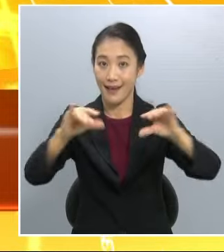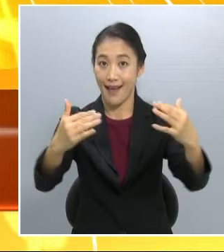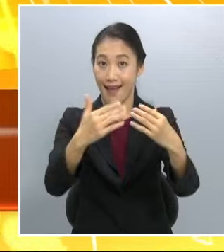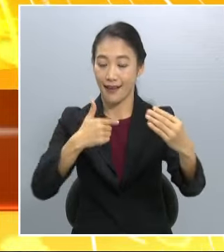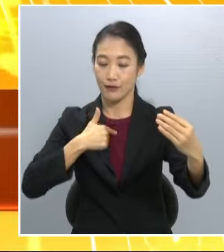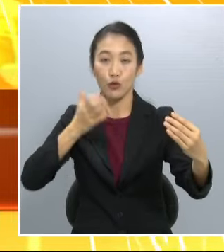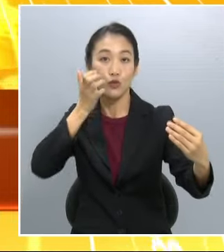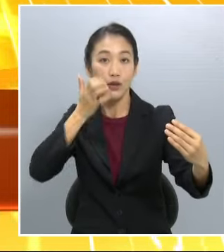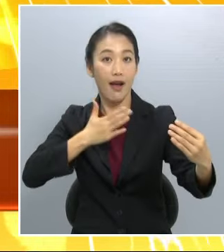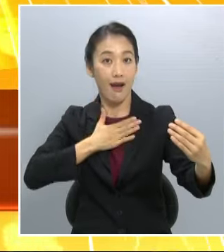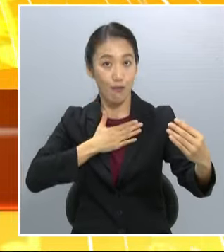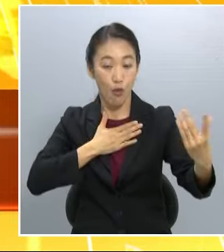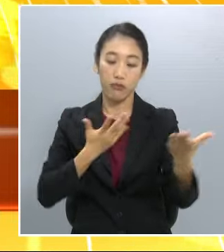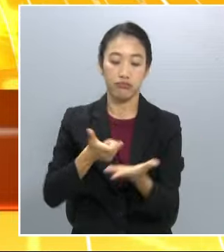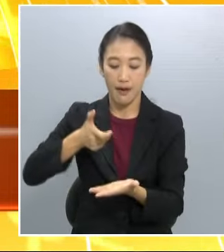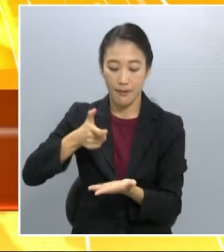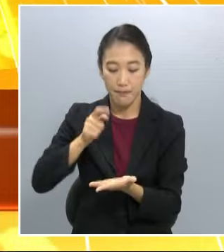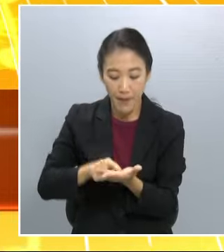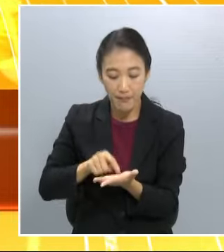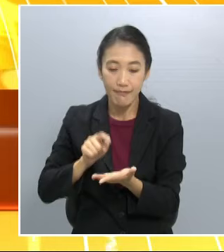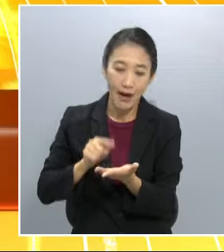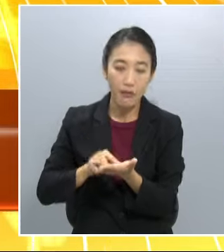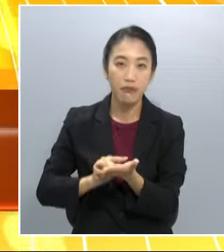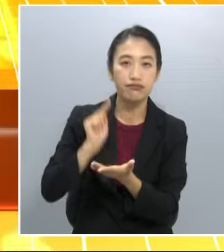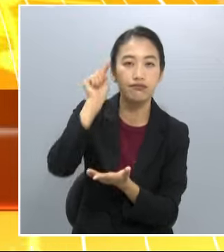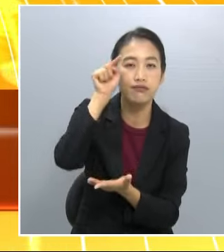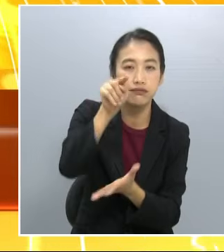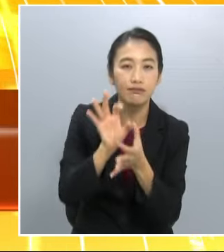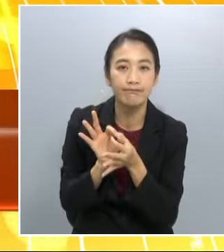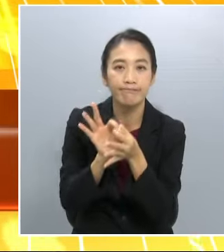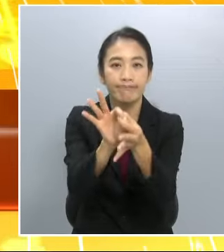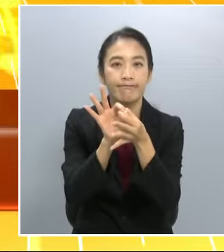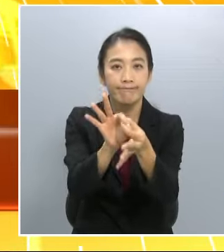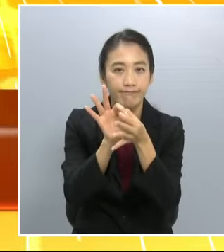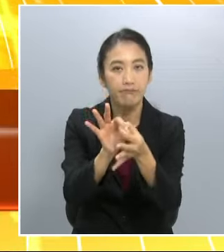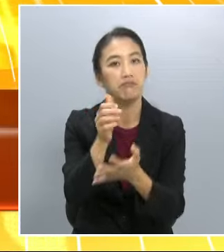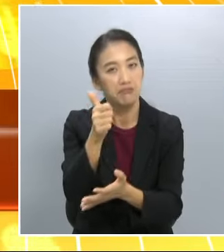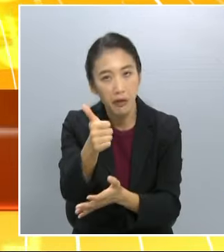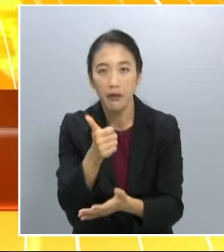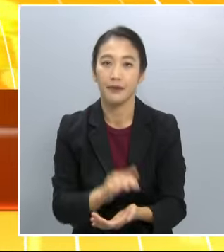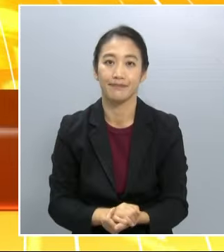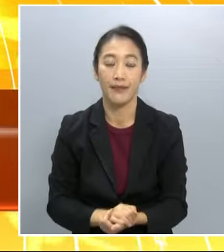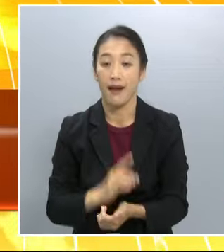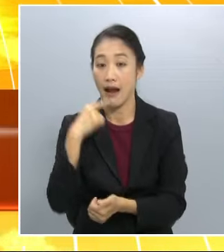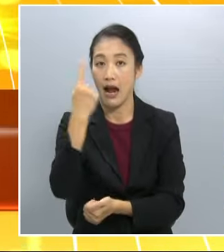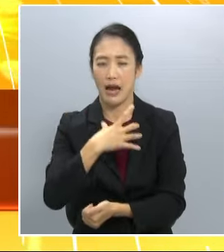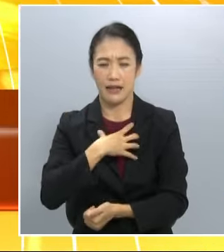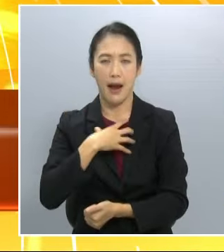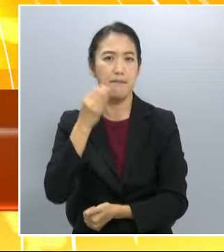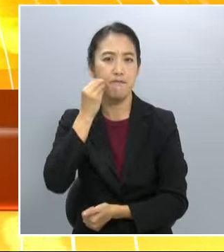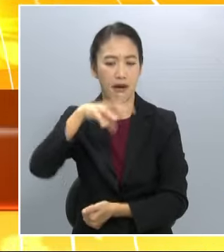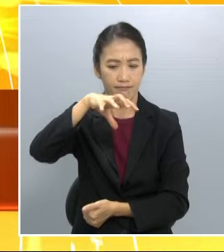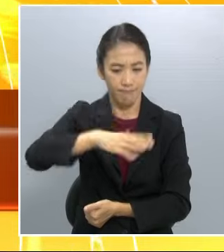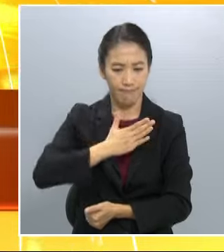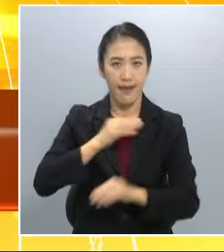มือถือจากที่ไหนก็ได้ค่ะพิเศษสำหรับช่วงนี้นะท่านใดที่กำลังจะติดแอร์ทางแียมีแคมเปญซื้อแอร์รับ